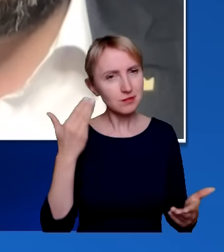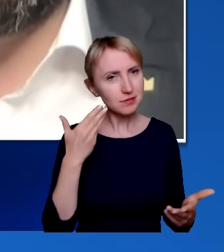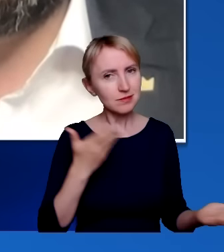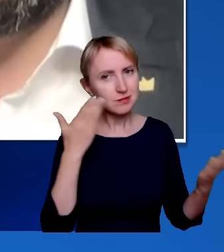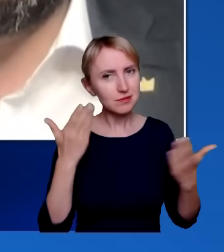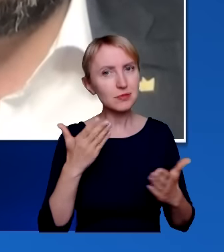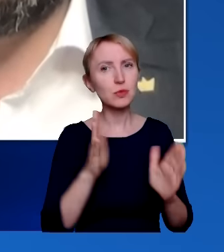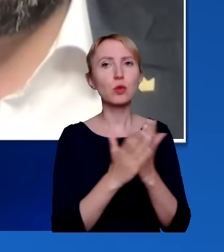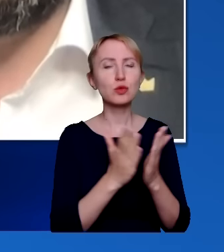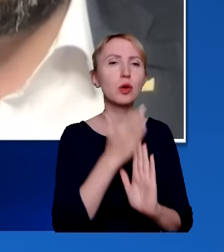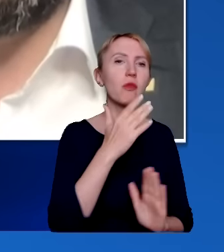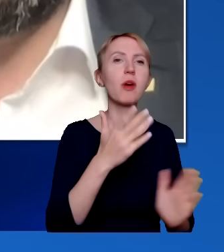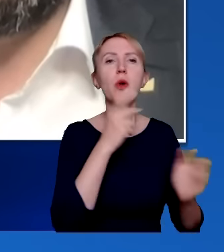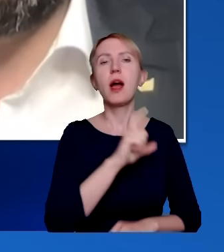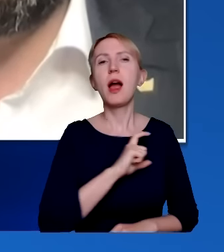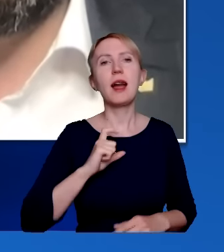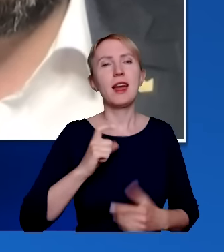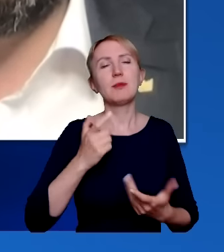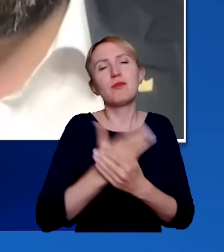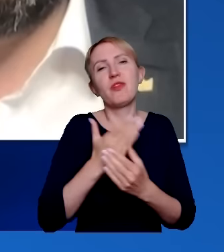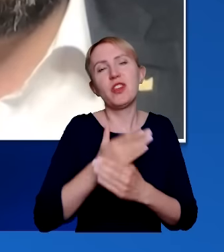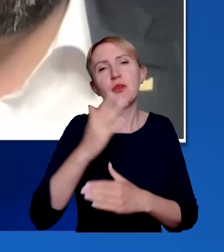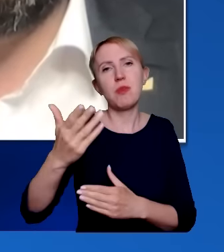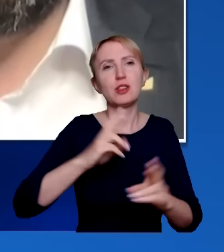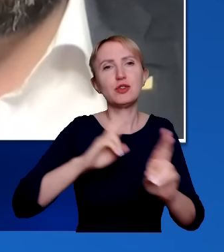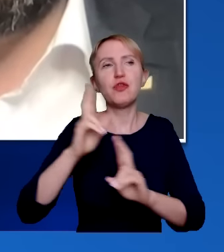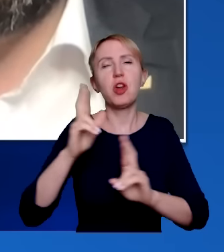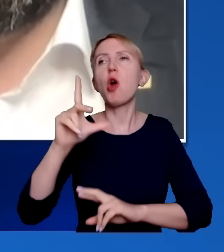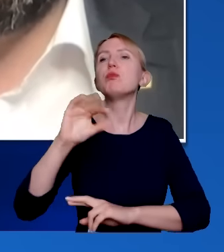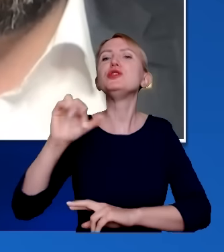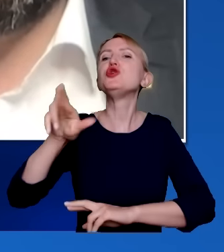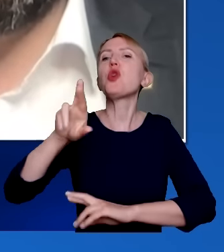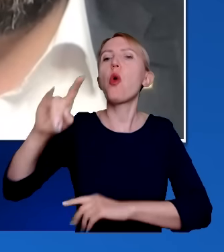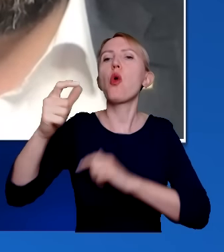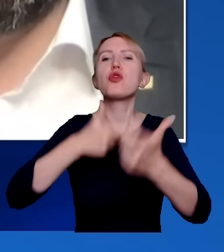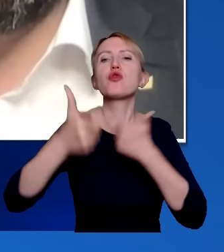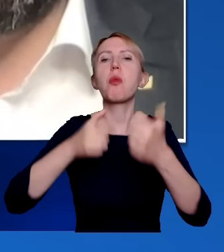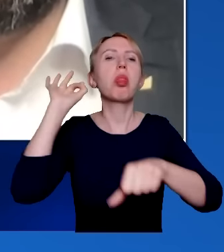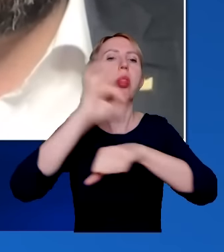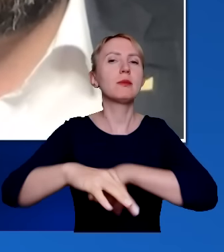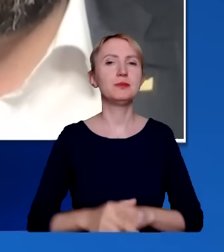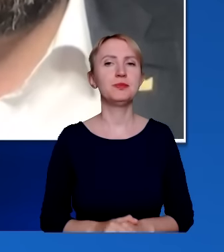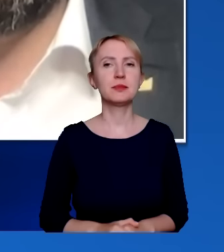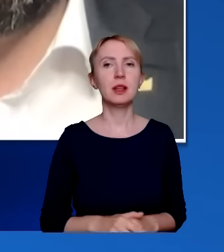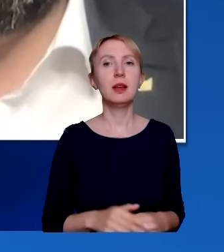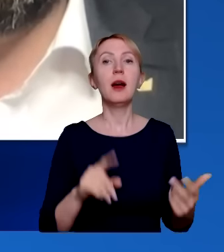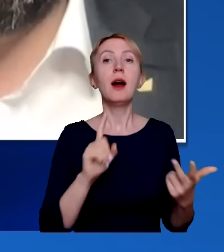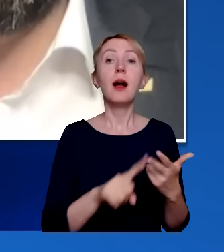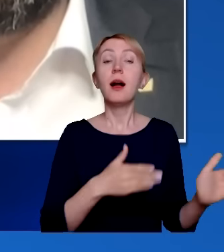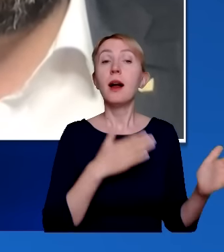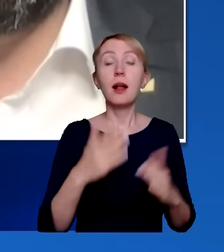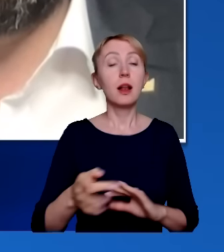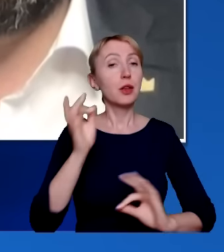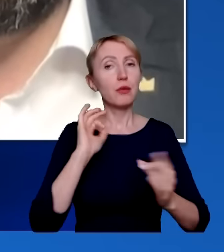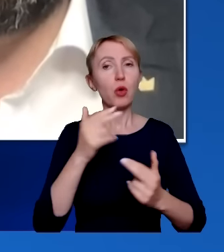książkę później agencja nagłosnieniowe która pewnie to jakieś pisiory zrobili mu taki pogłos okrutny co się dzieje dalej mamy informację o